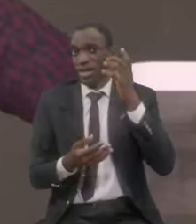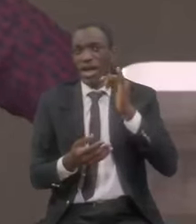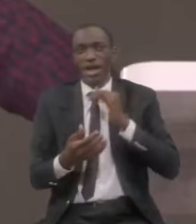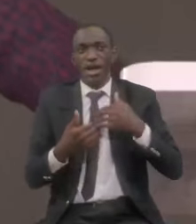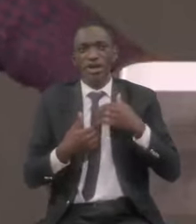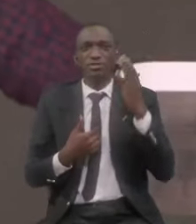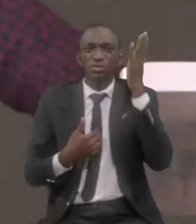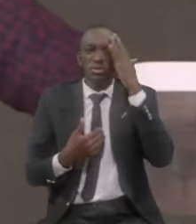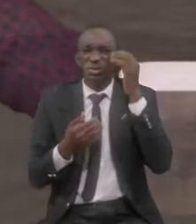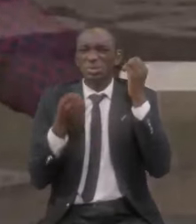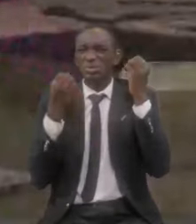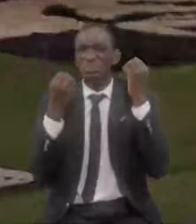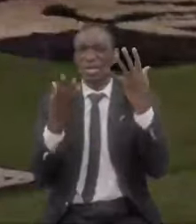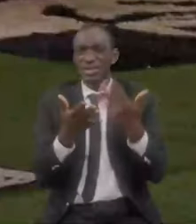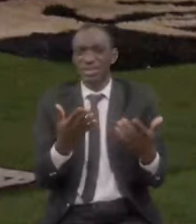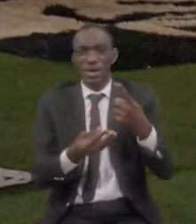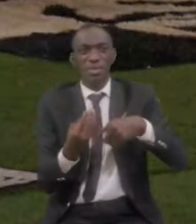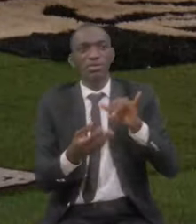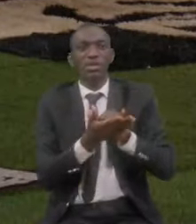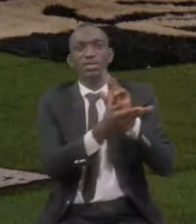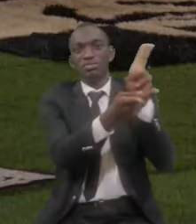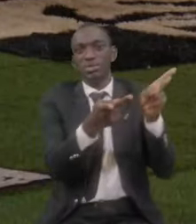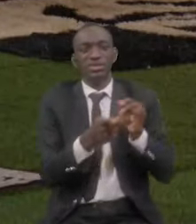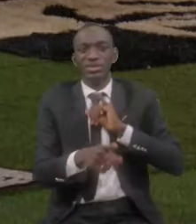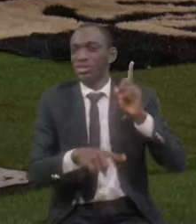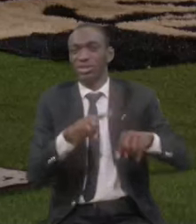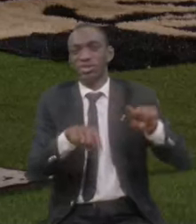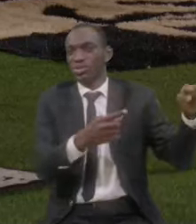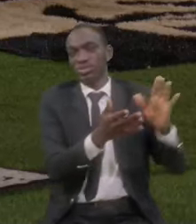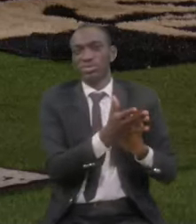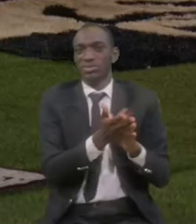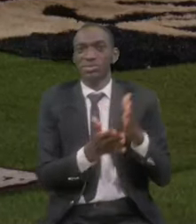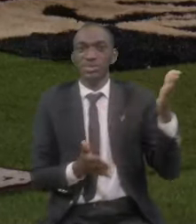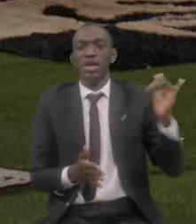j'ai appris beaucoup de ce lieu-là. Ah, je ne peux pas étudier là-bas. Je ne peux pas aller là-bas.